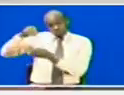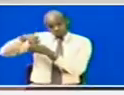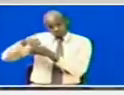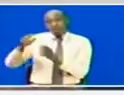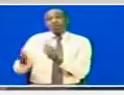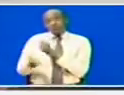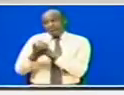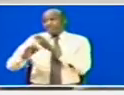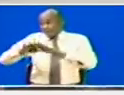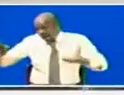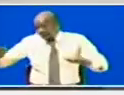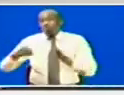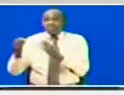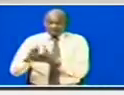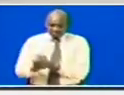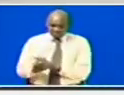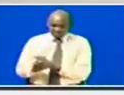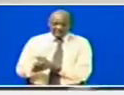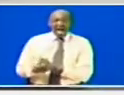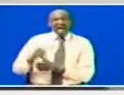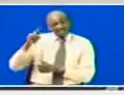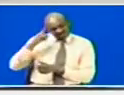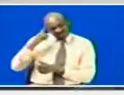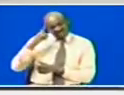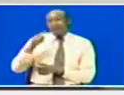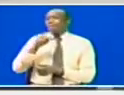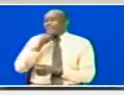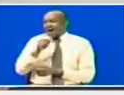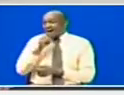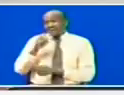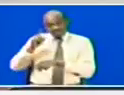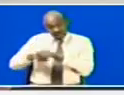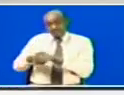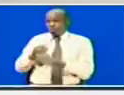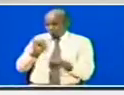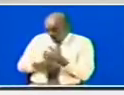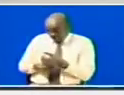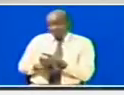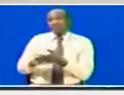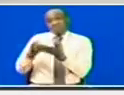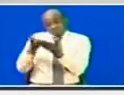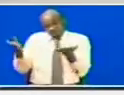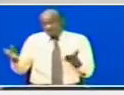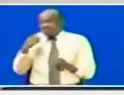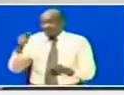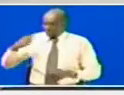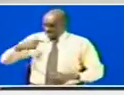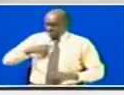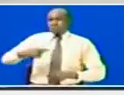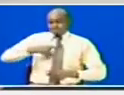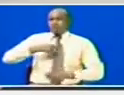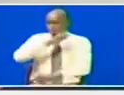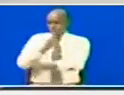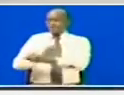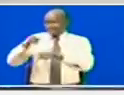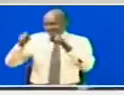kujenga mashamba na nini, nafikiri kitu ambacho utatiza mwanaume ni wakati ambapo amevifanya vile vitu na amechukua kwamba sasa yeye ndio mwenye kusema, yeye